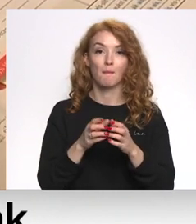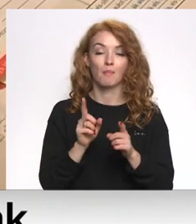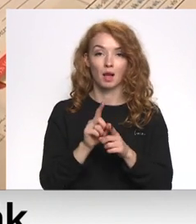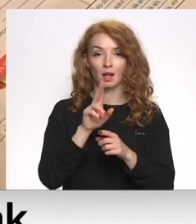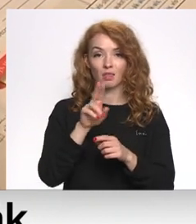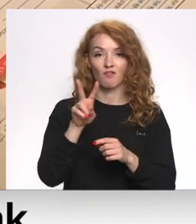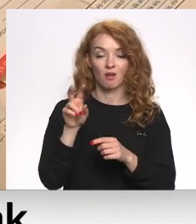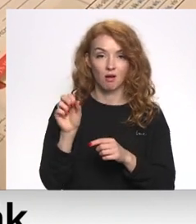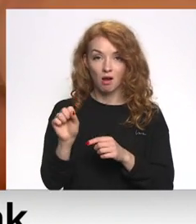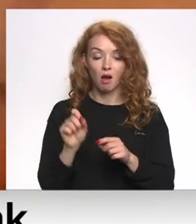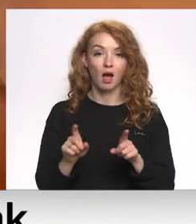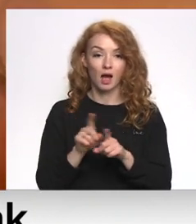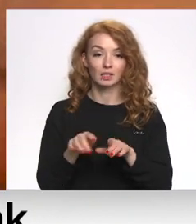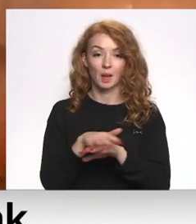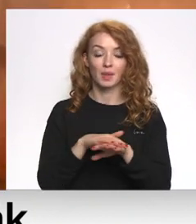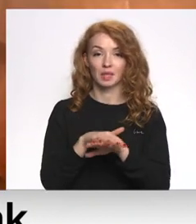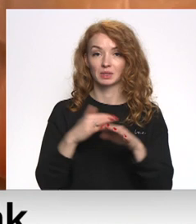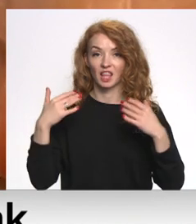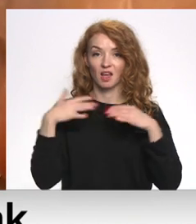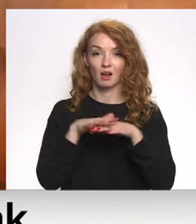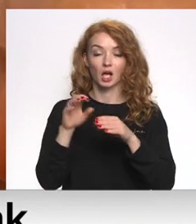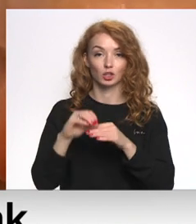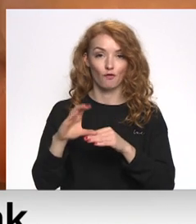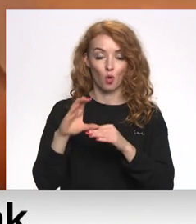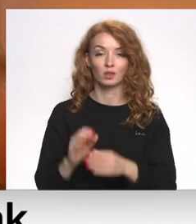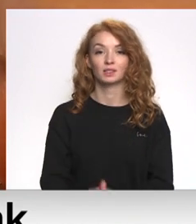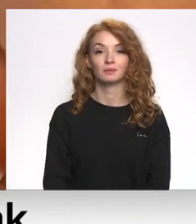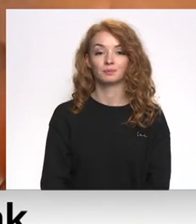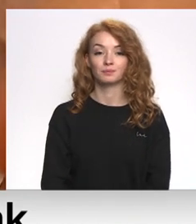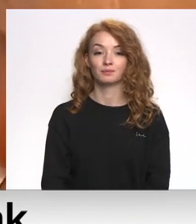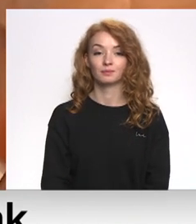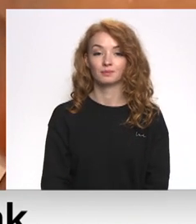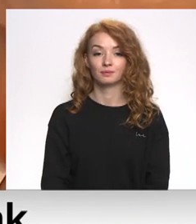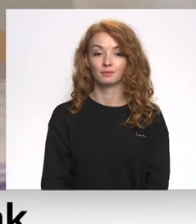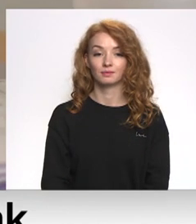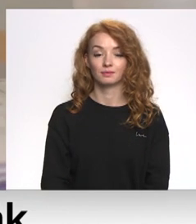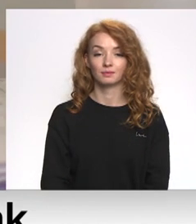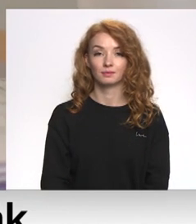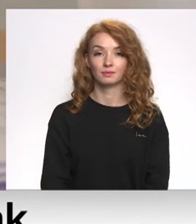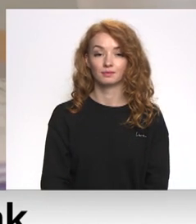Nodarbinātības valsts aģentūra un Sabiedrības integrācijas fonds. Santa Adamsona, Vidzemes televīzija.